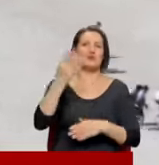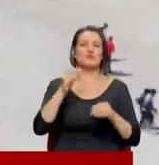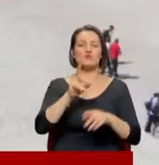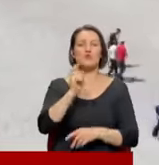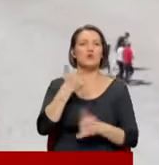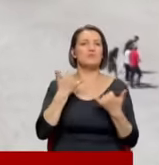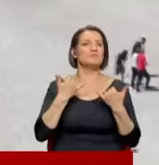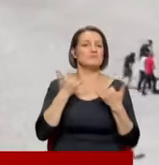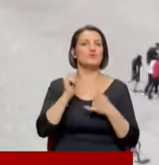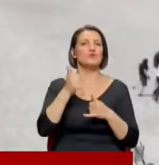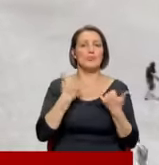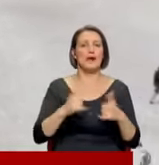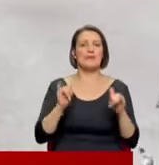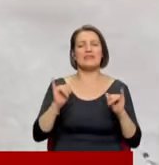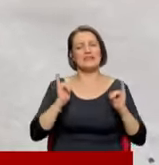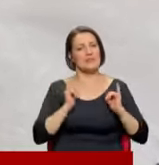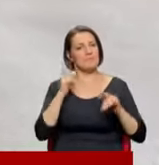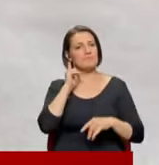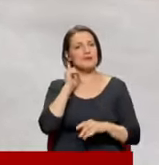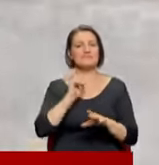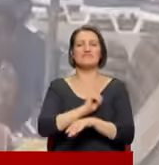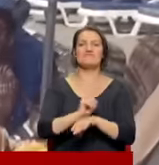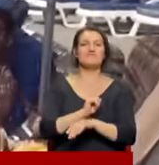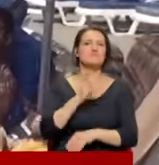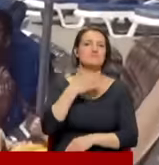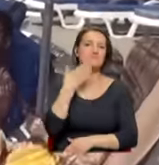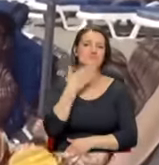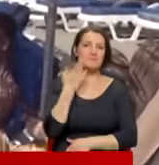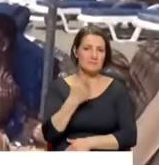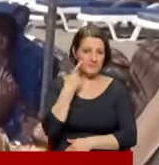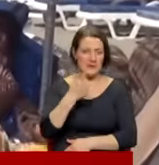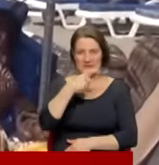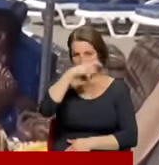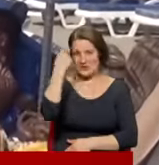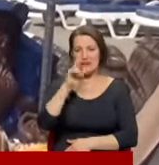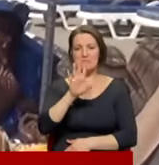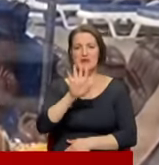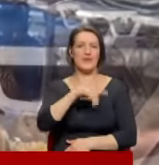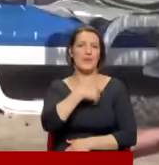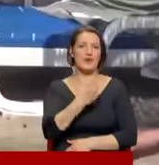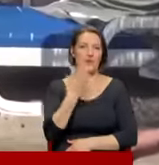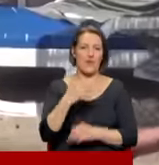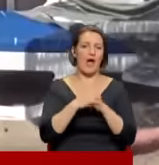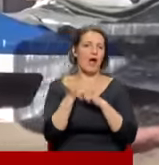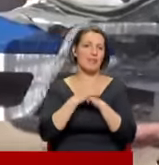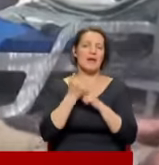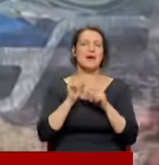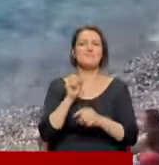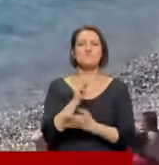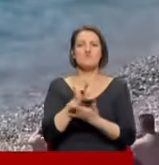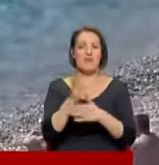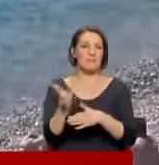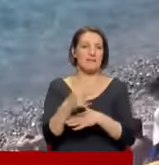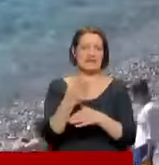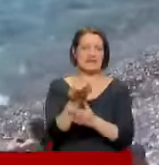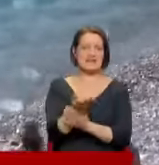9 günlük bayram tatilini dinlenmek için fırsat görenlerse hava sıcaklığının 25 dereceleri bulduğu Antalya, Muğla ve